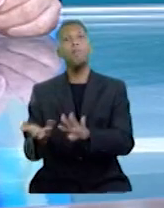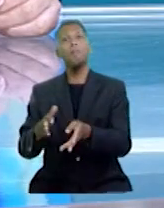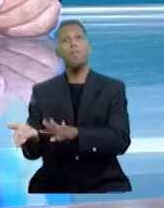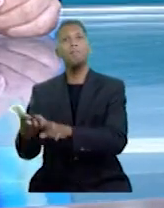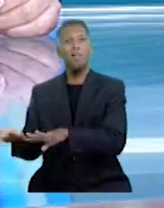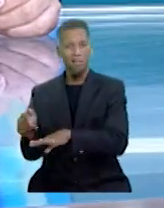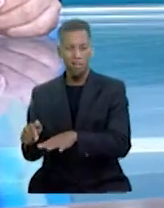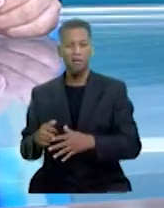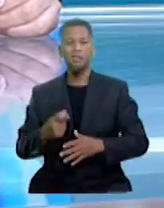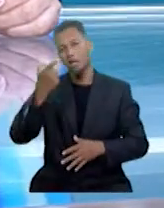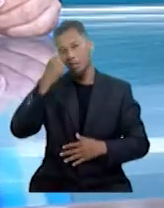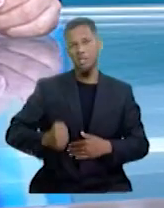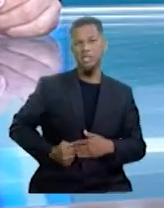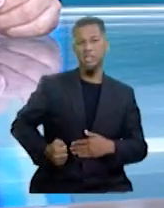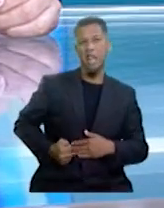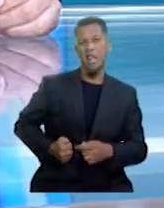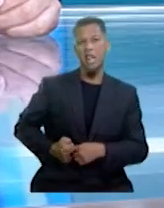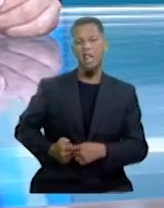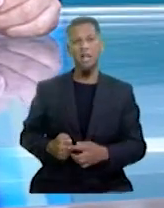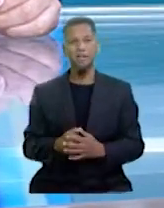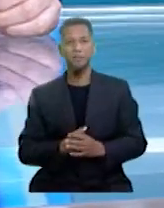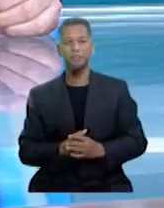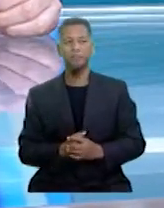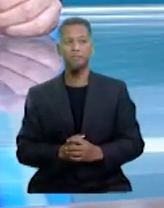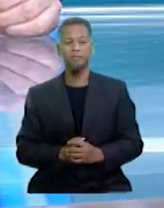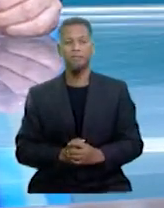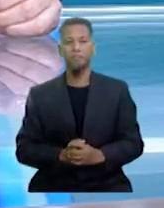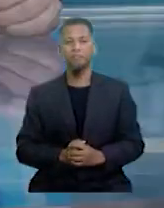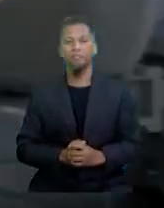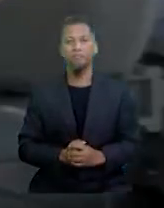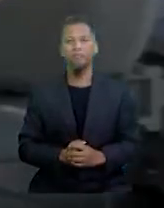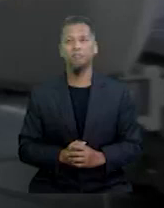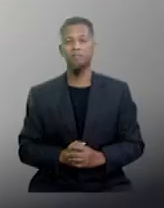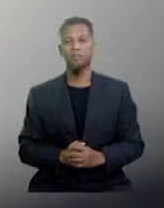anak menderita gagal ginjal akut dan meninggal.